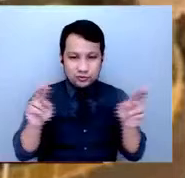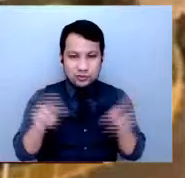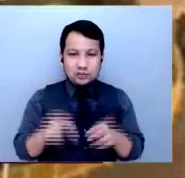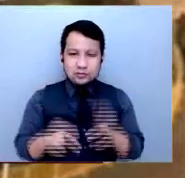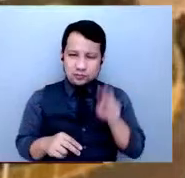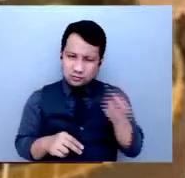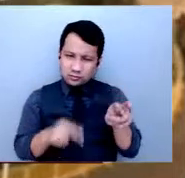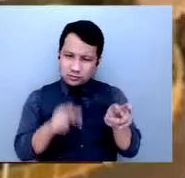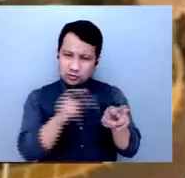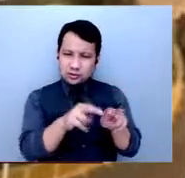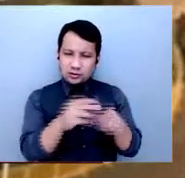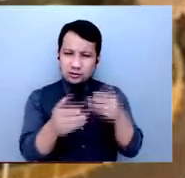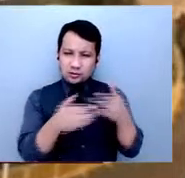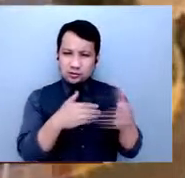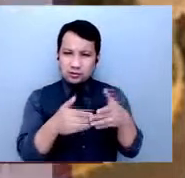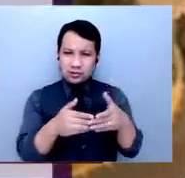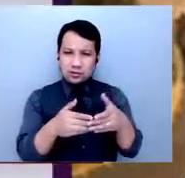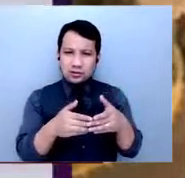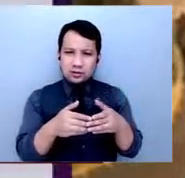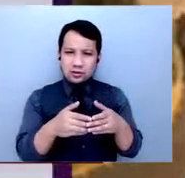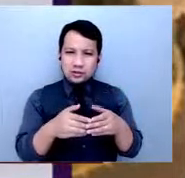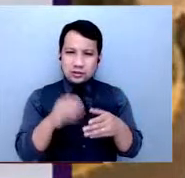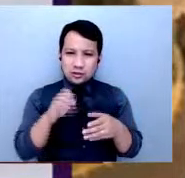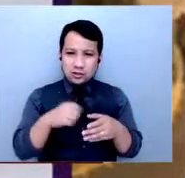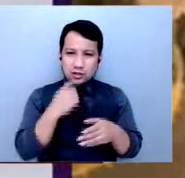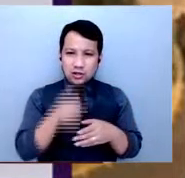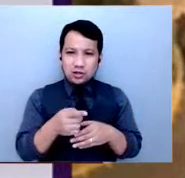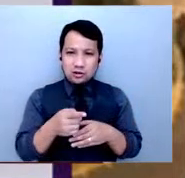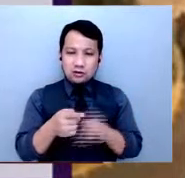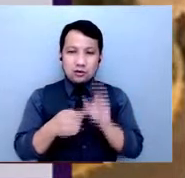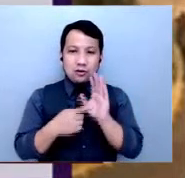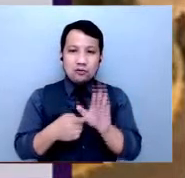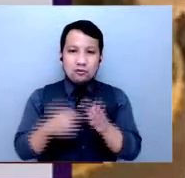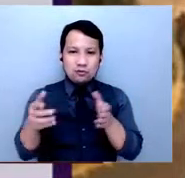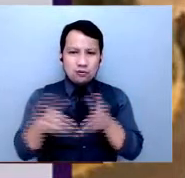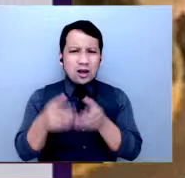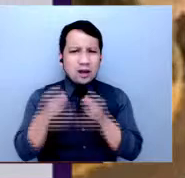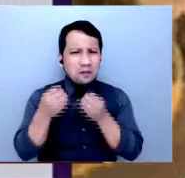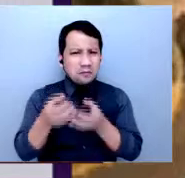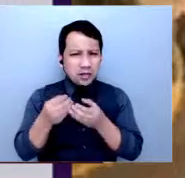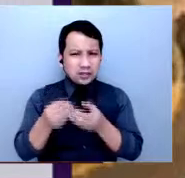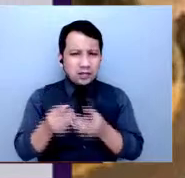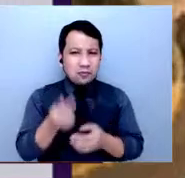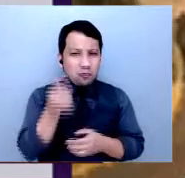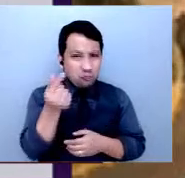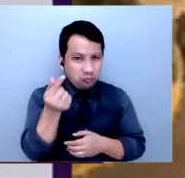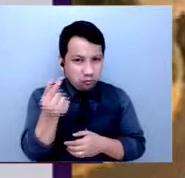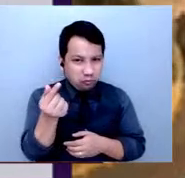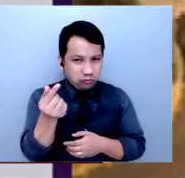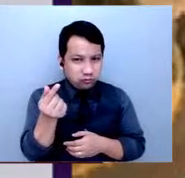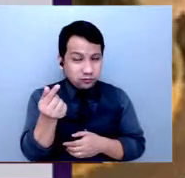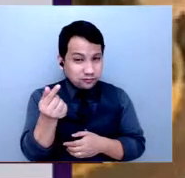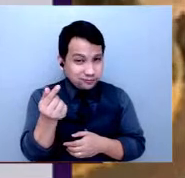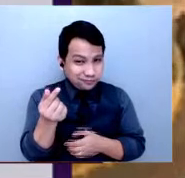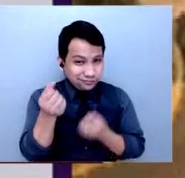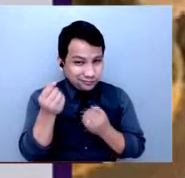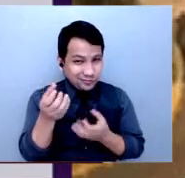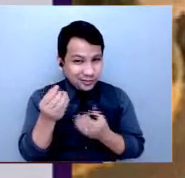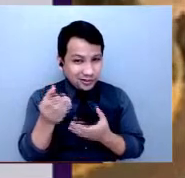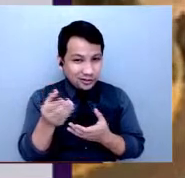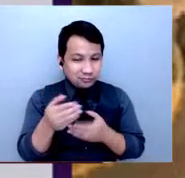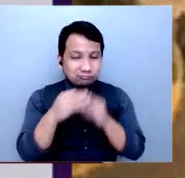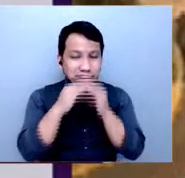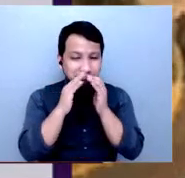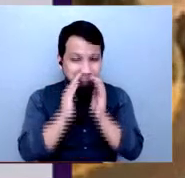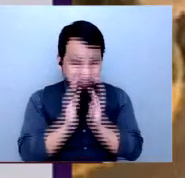naman natin ang emotional comparison sa mga mention na yan, maraming pumuso pero kapansin-pansing marami rin ang nalungkot